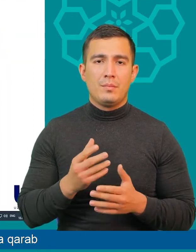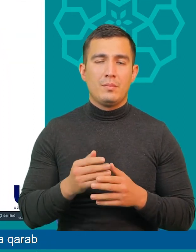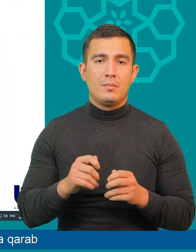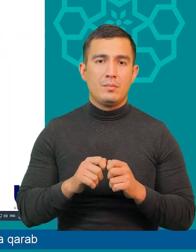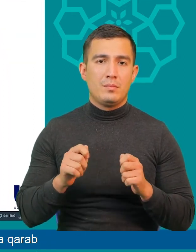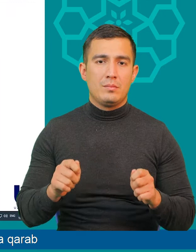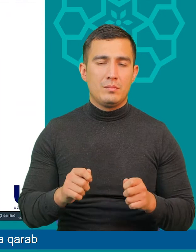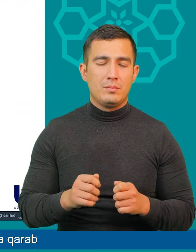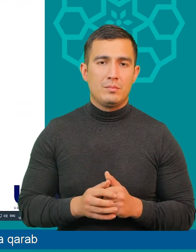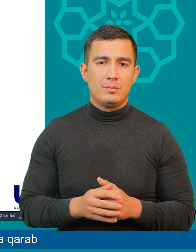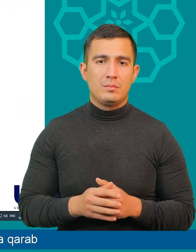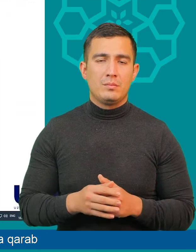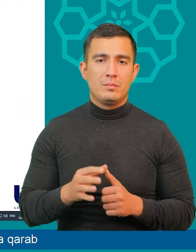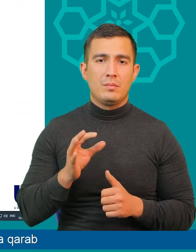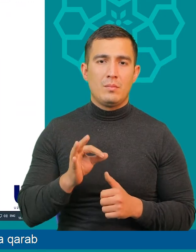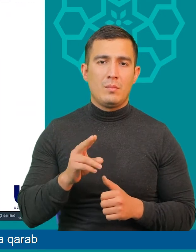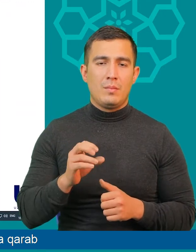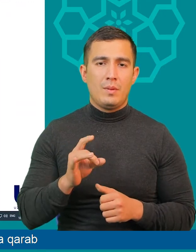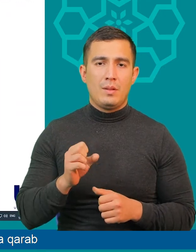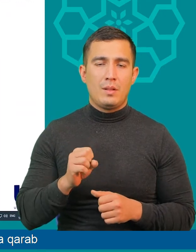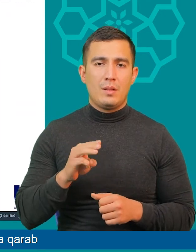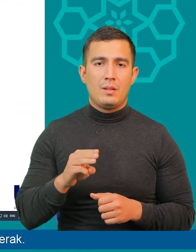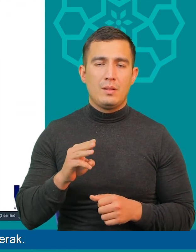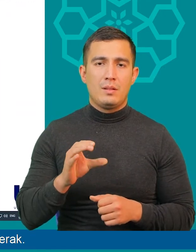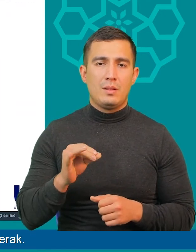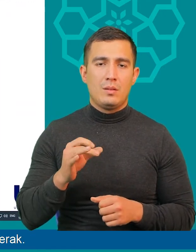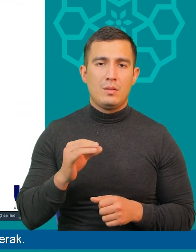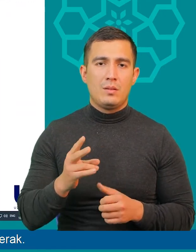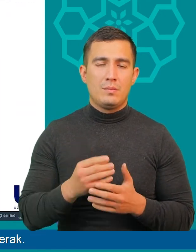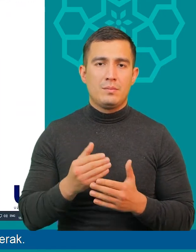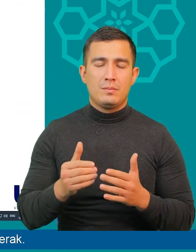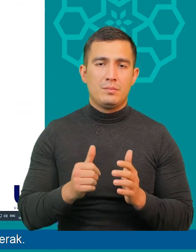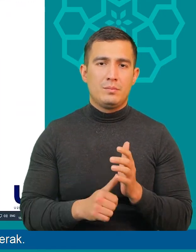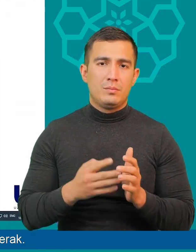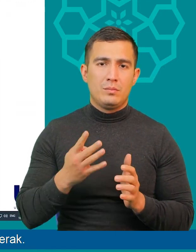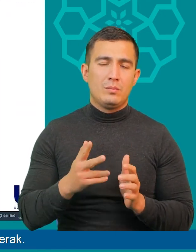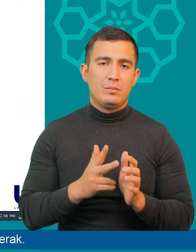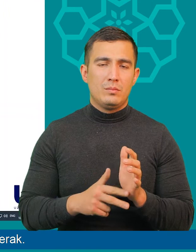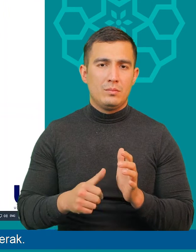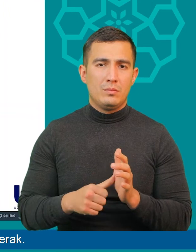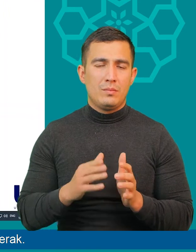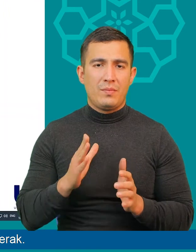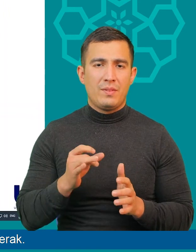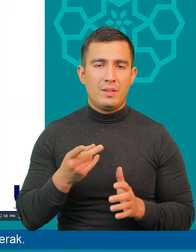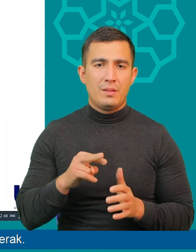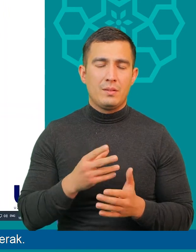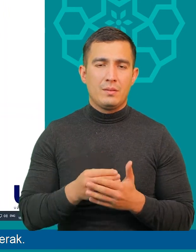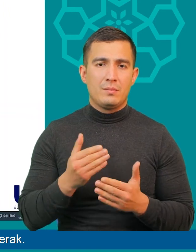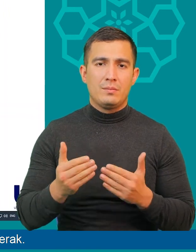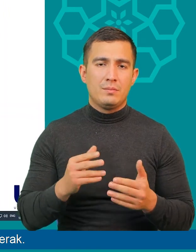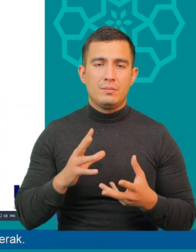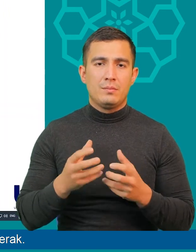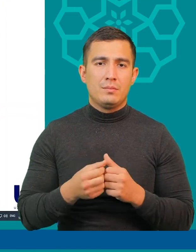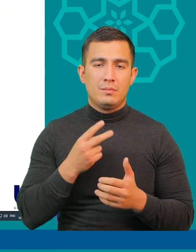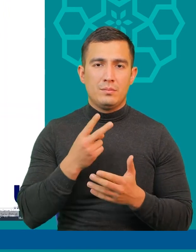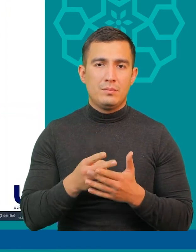ochib, operatsion tizimimizning turiga qarab 64 yoki 86 versiyalarni ishga